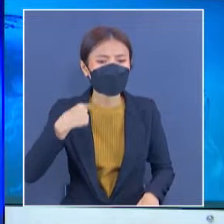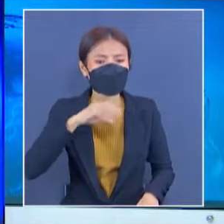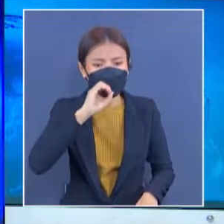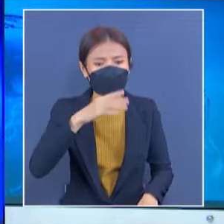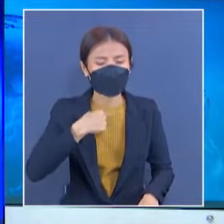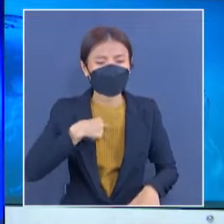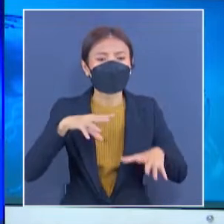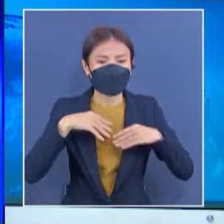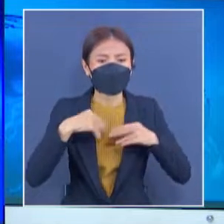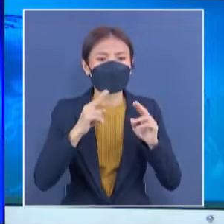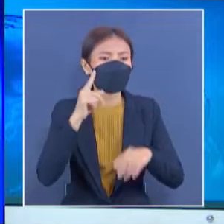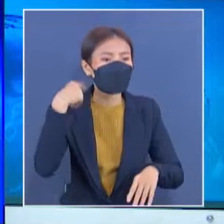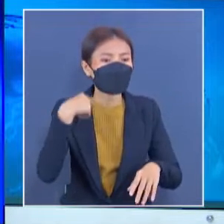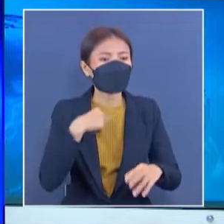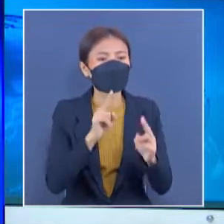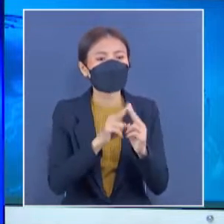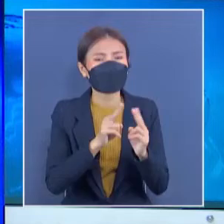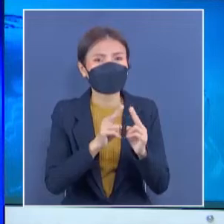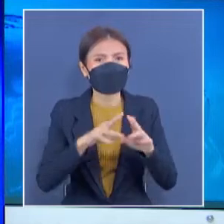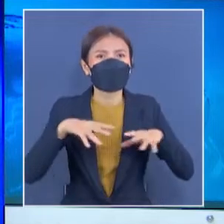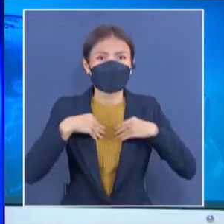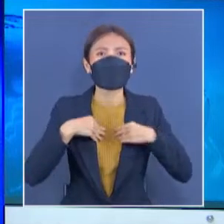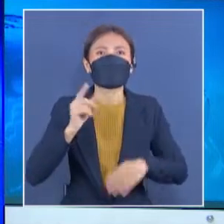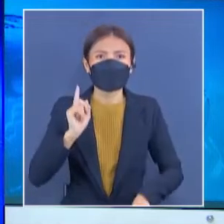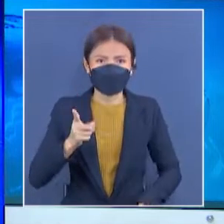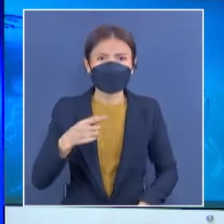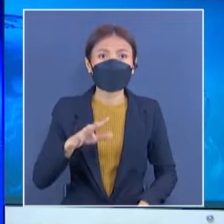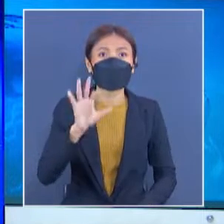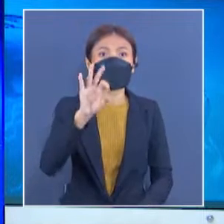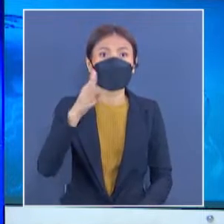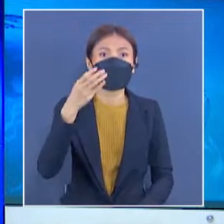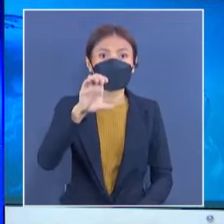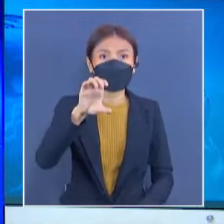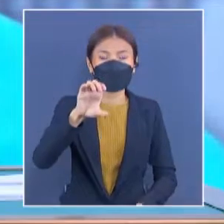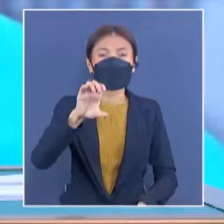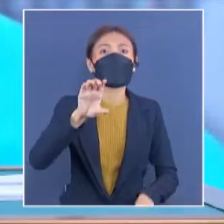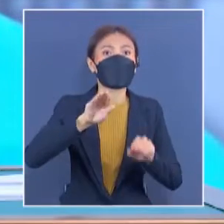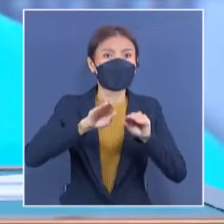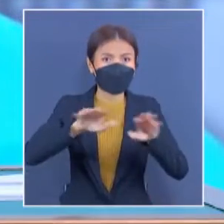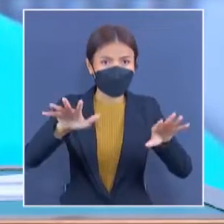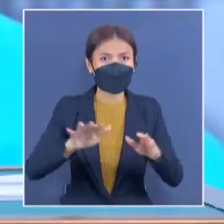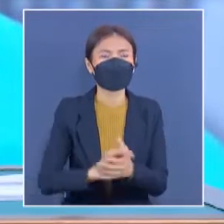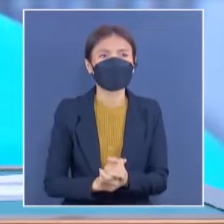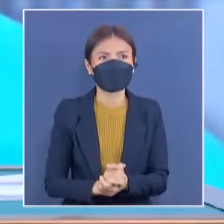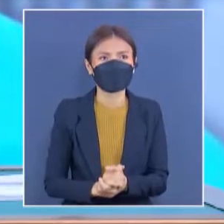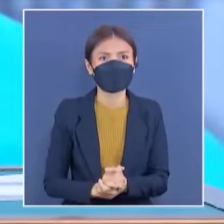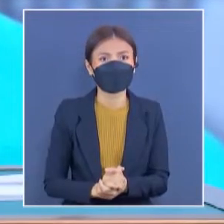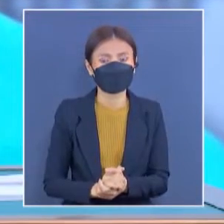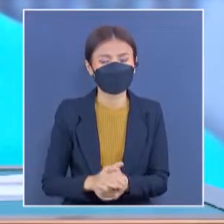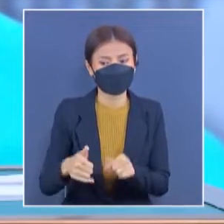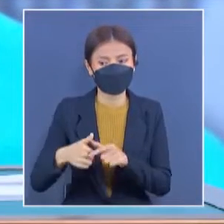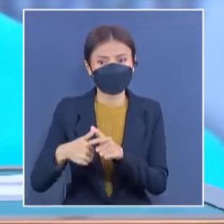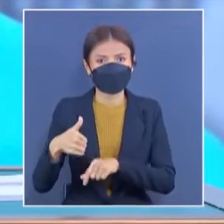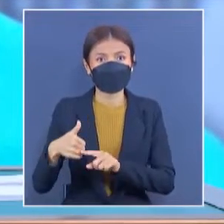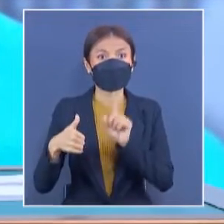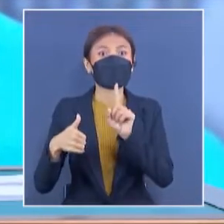อมรับผ่านทางรายการโทรทัศน์รายการหนึ่งแล้วก็หลังจากนั้นก็โพสต์ข้อความผ่านทาง Facebook แล้วทีนี้นอกจากเรื่องนี้แล้วเนี่ยประเด็นที่ต้องต